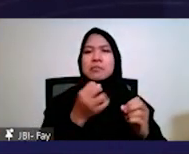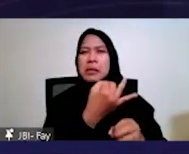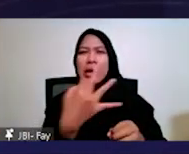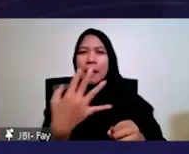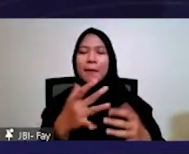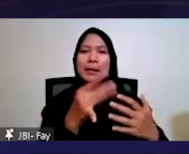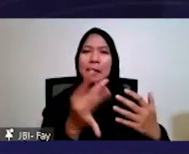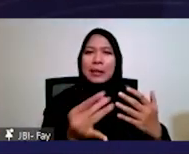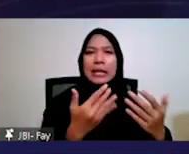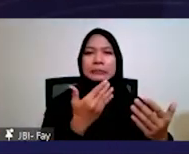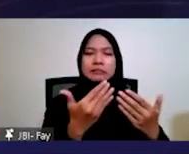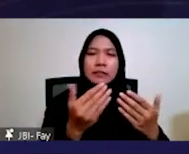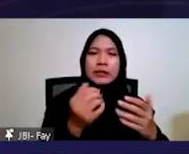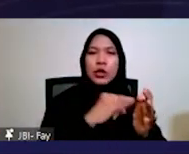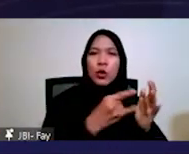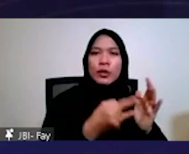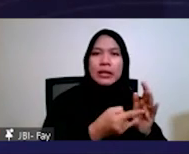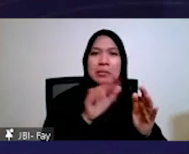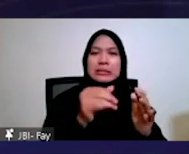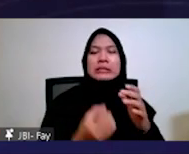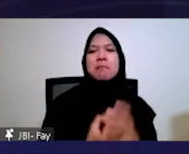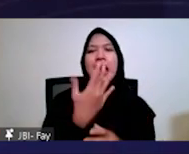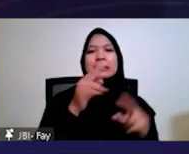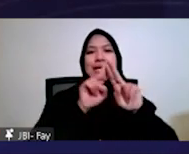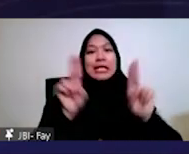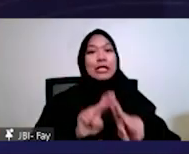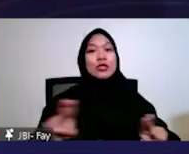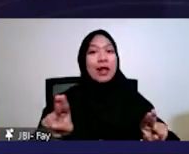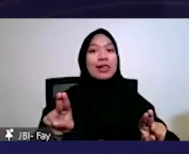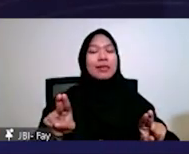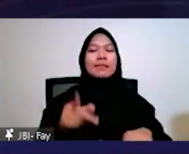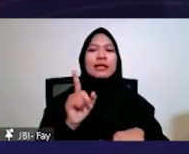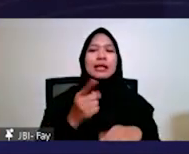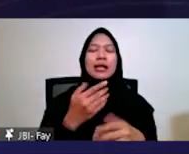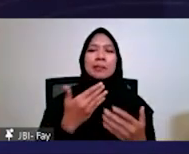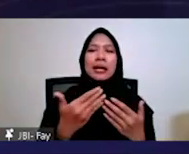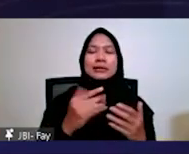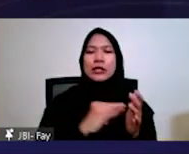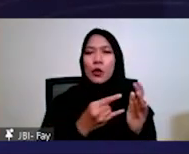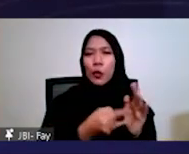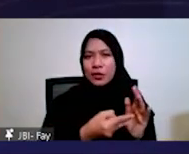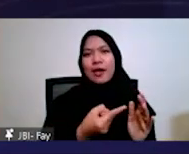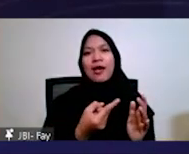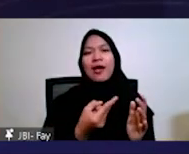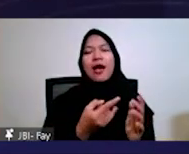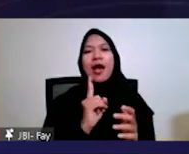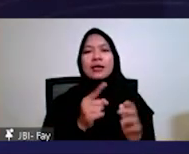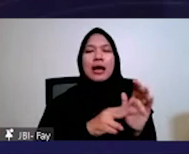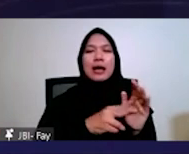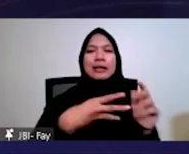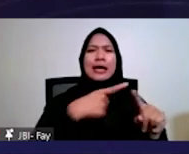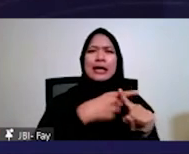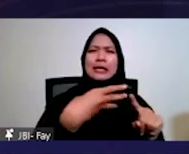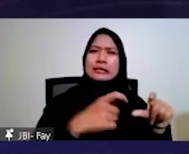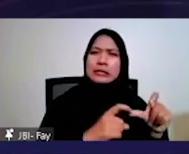teknologi yang sedang dikembangkan secara internasional itu ada platform teknologi yang next chest ada Embrace